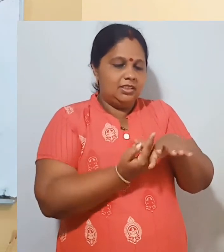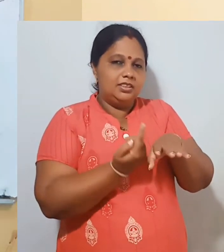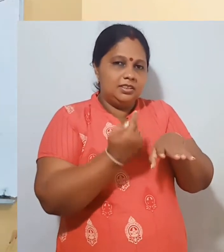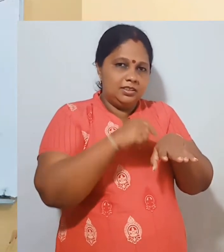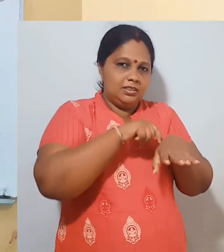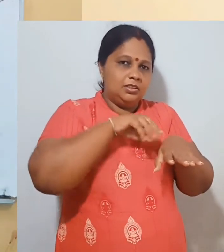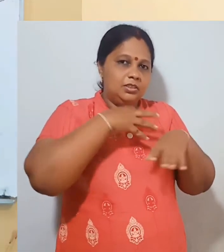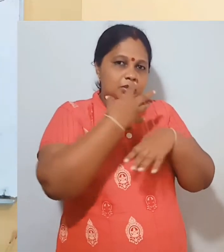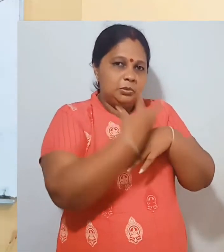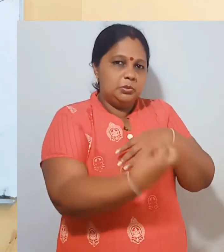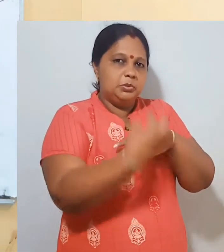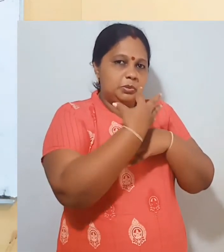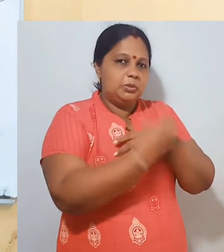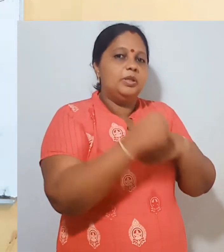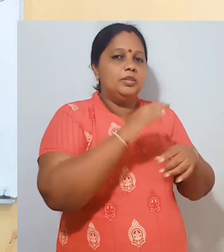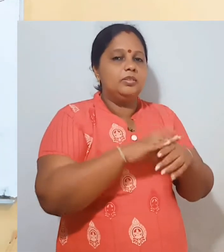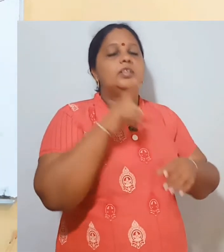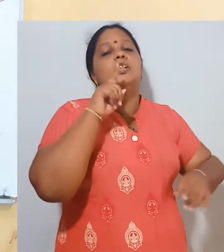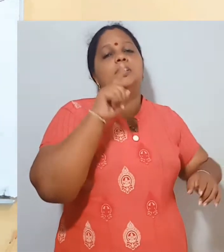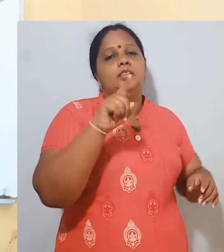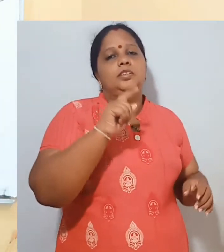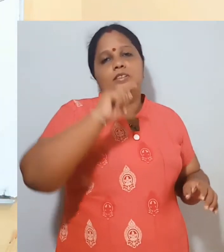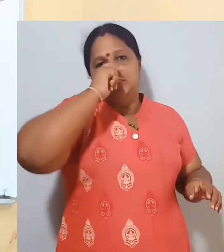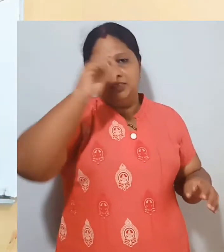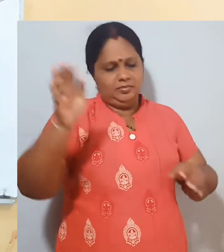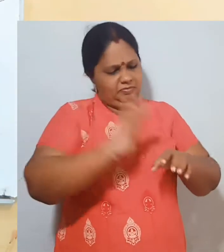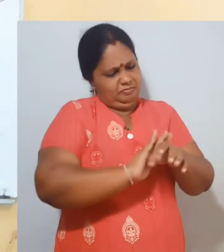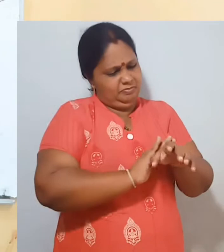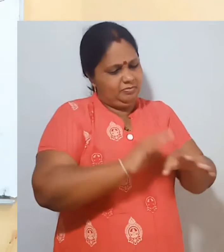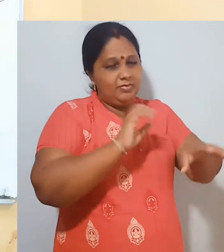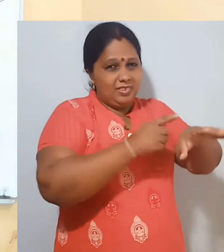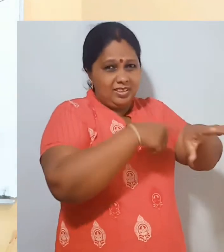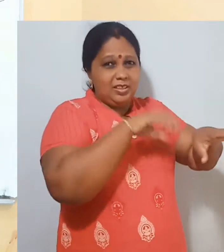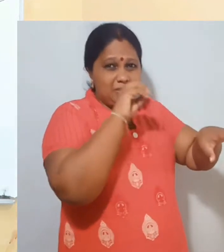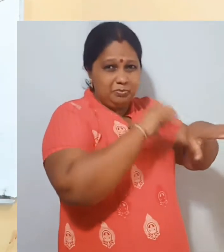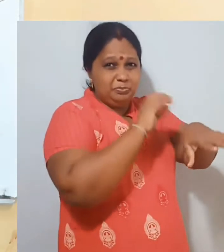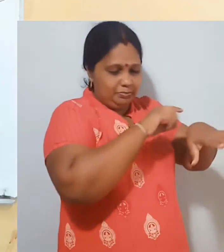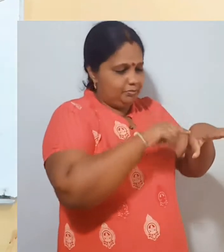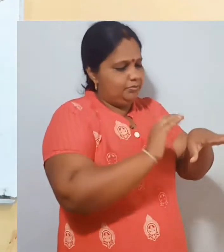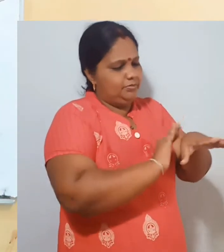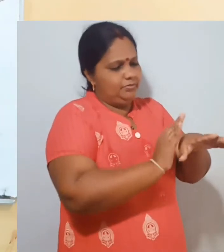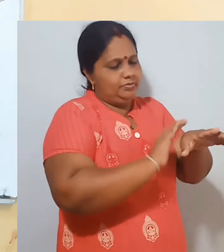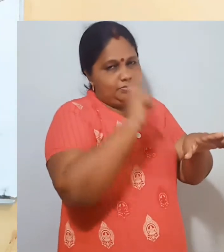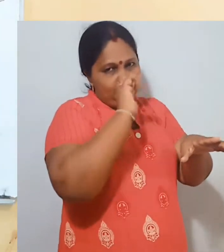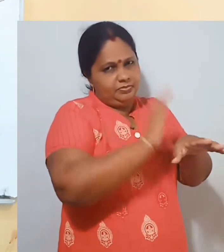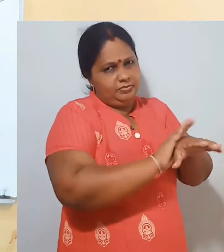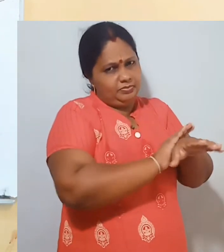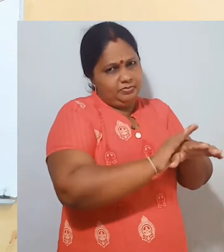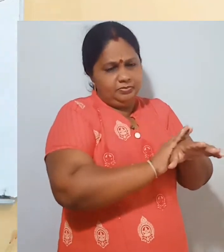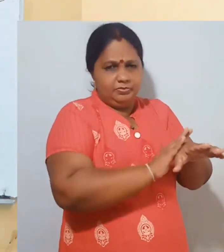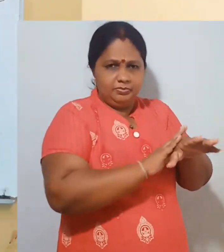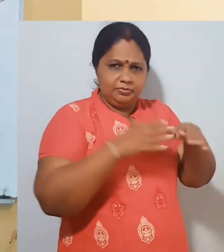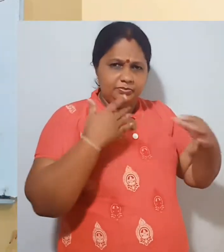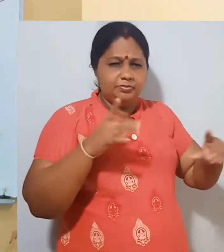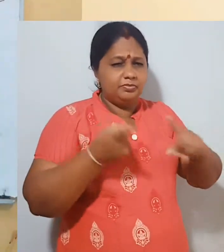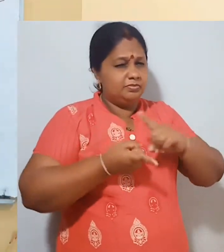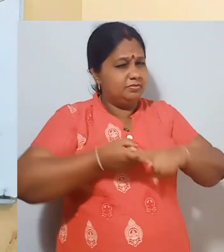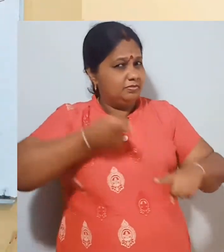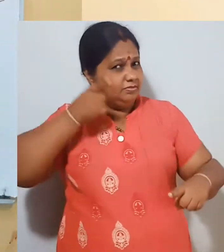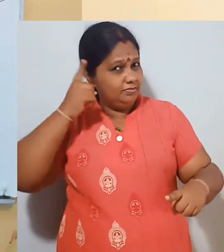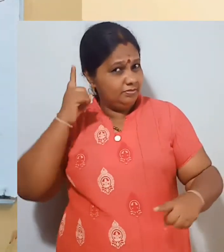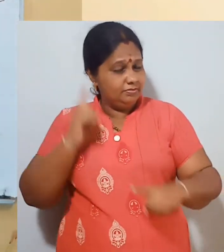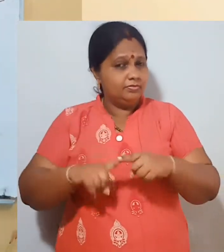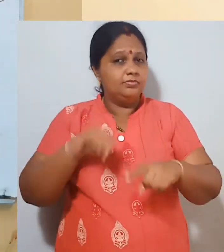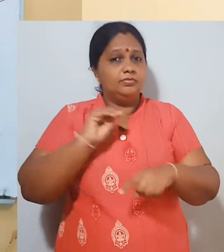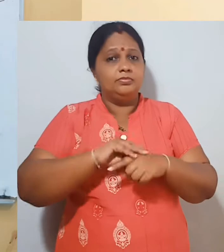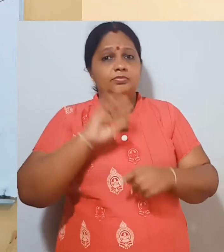இருக்கும். அதால அந்த இடத்த வடிவா சோப் போட்டு கழுவுங்க. சோப் போட்டு கழுவிட்டு எவ்வளவு குயிக்கா, எவ்வளவு விரைவாக நீங்க